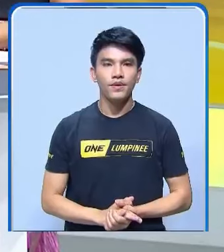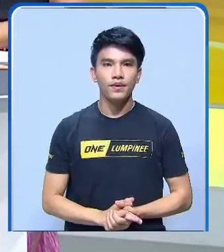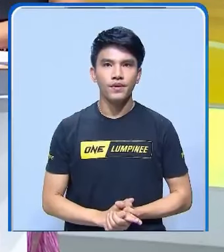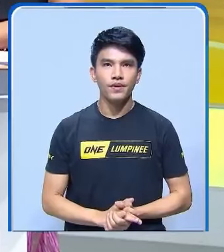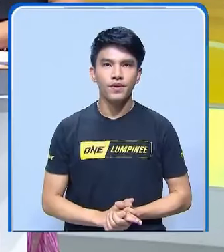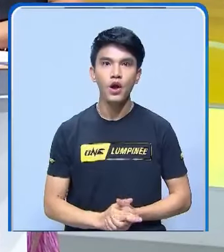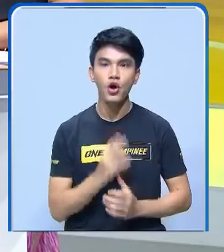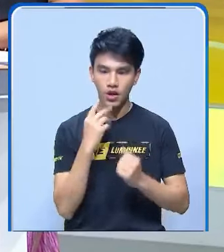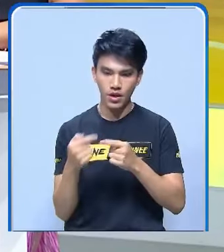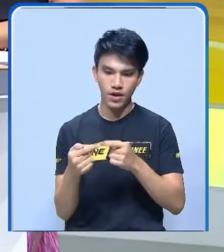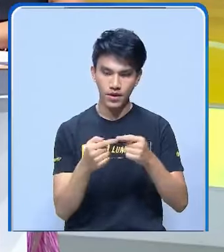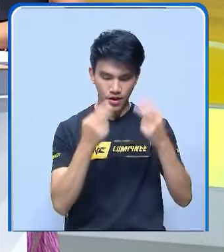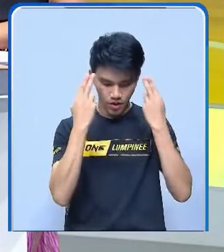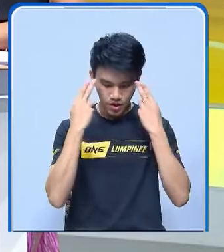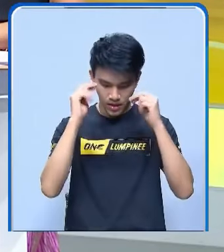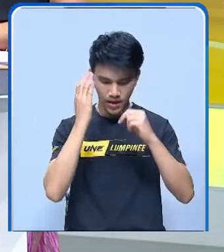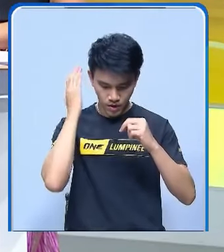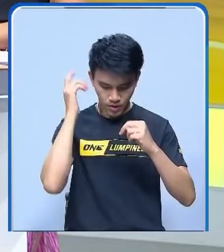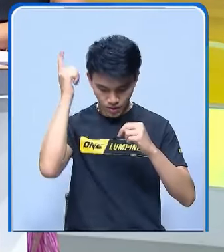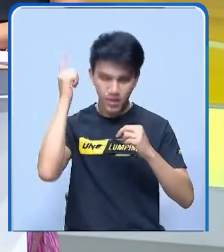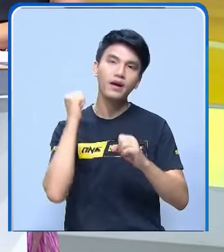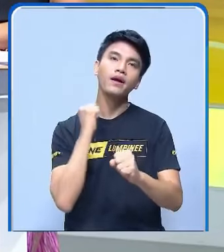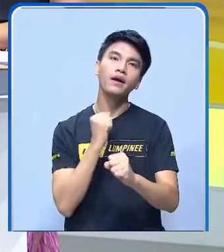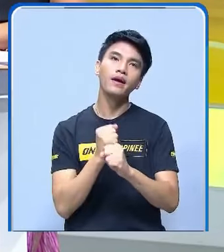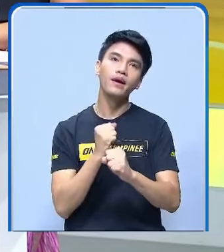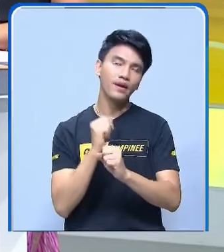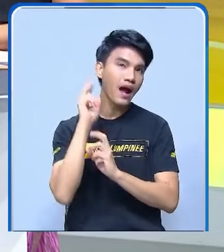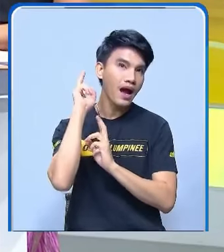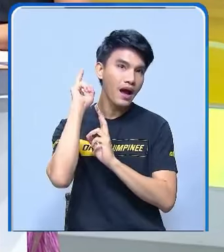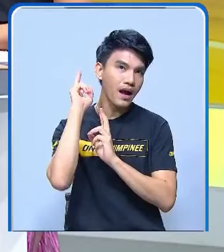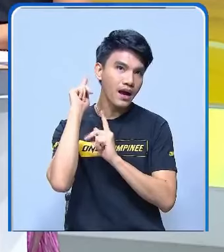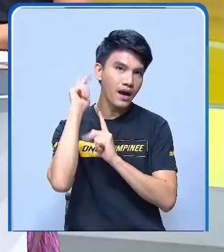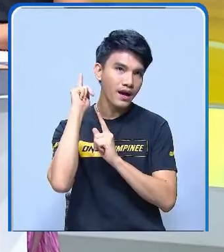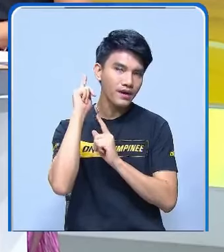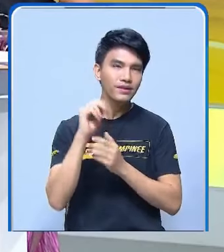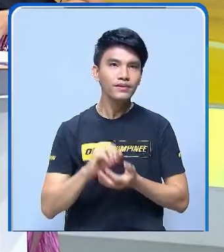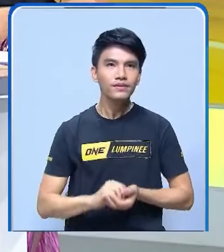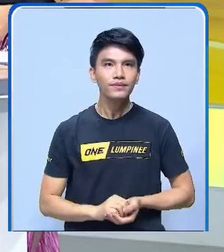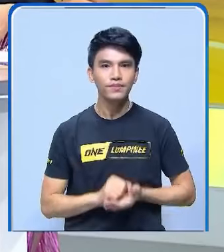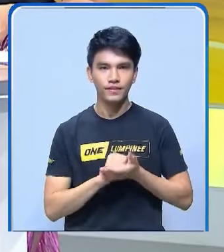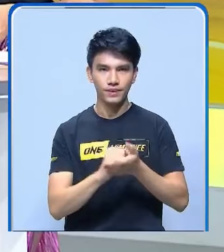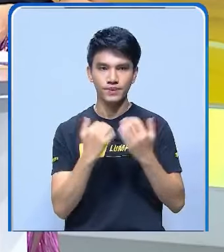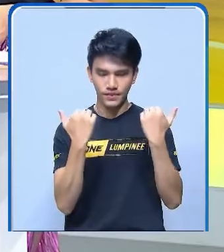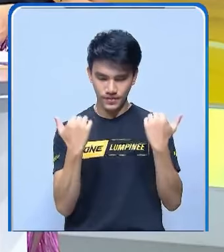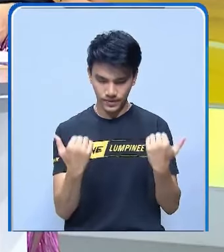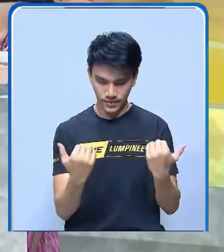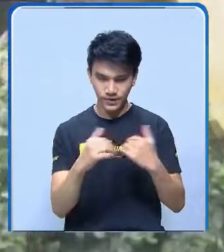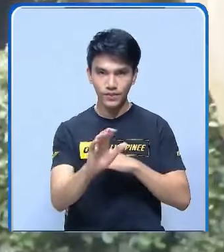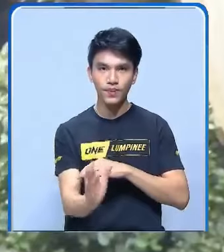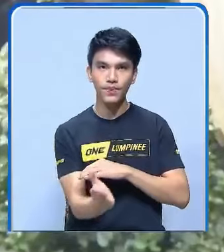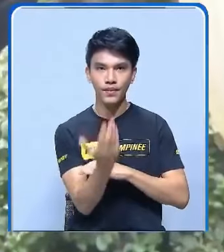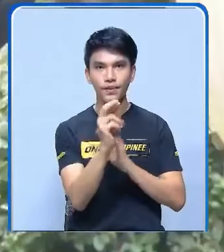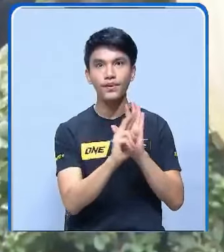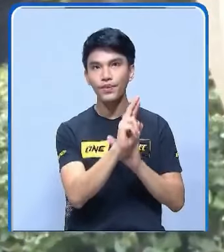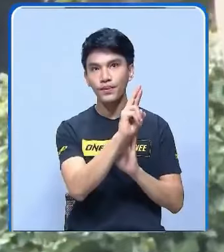มาตามภารกิจของนายกอุ๊งอิ๊งกันหน่อยนะคะที่บอกว่ามีข่าวจะลงพื้นที่ไปดูผู้ประสบภัยในวันนี ้วันนี้ช่วงเช้าไปเชียงราย สุ